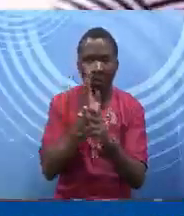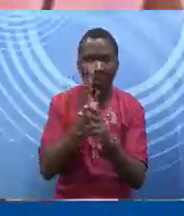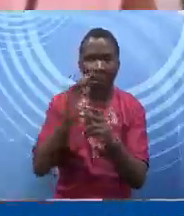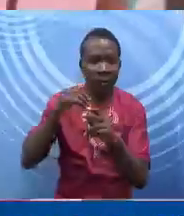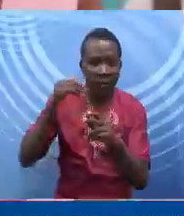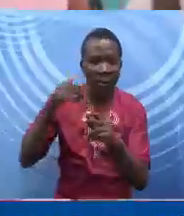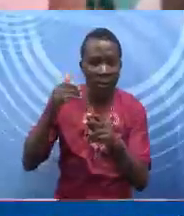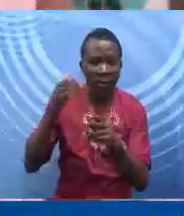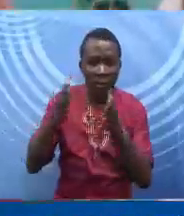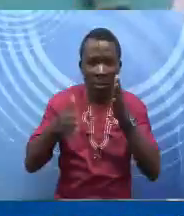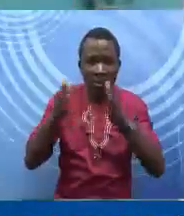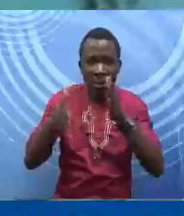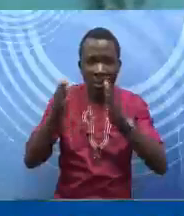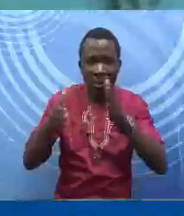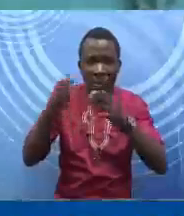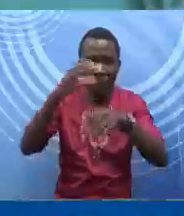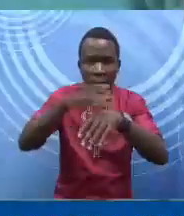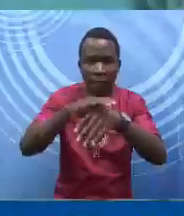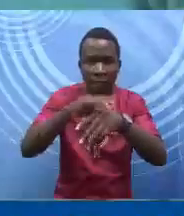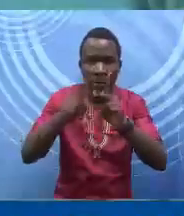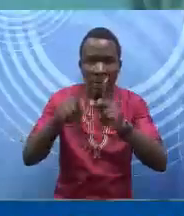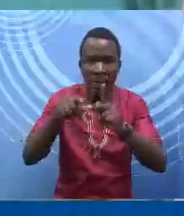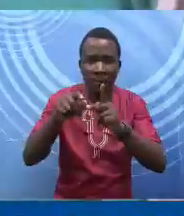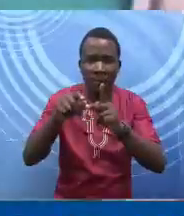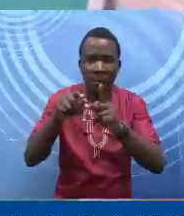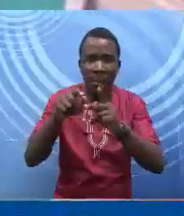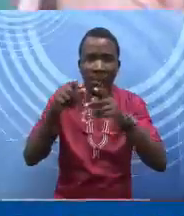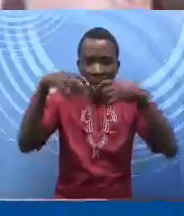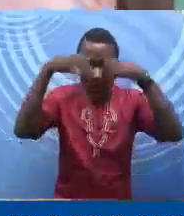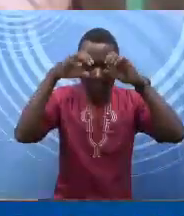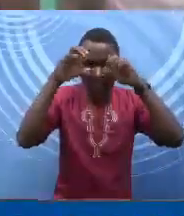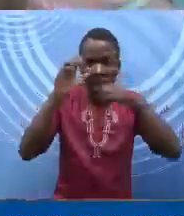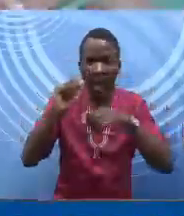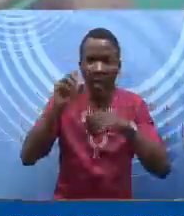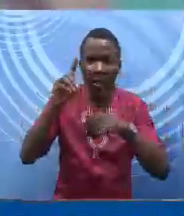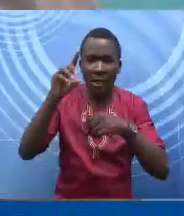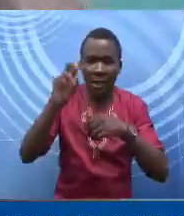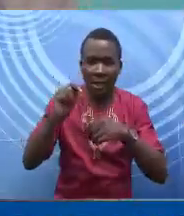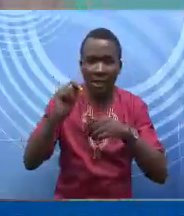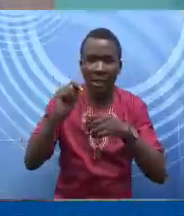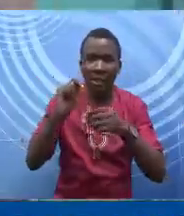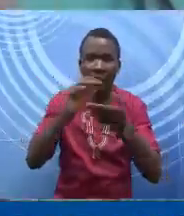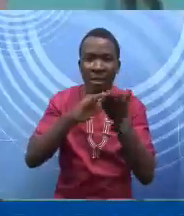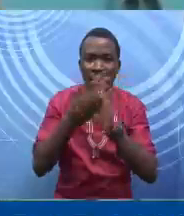twiruka bafata abantu bapima za ADN zikaba negatifu, biba bibabaje cyane.